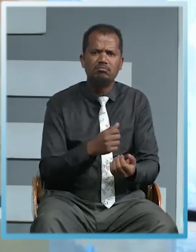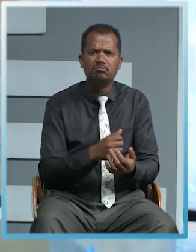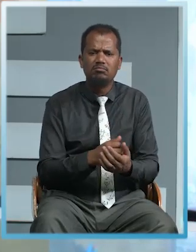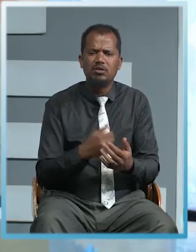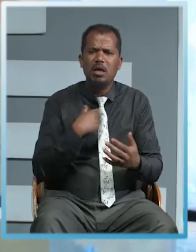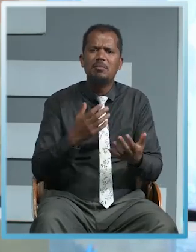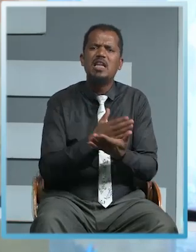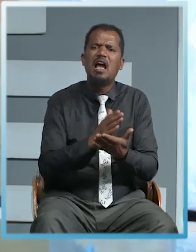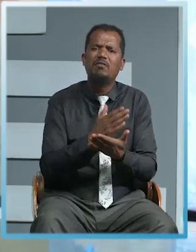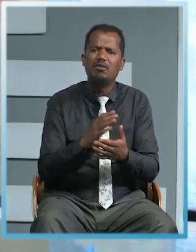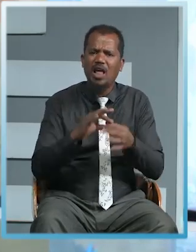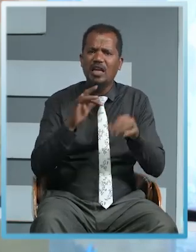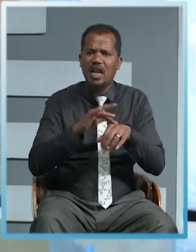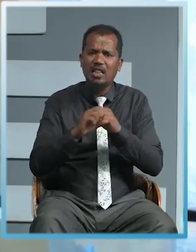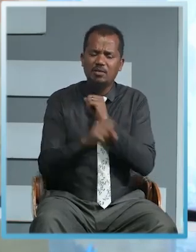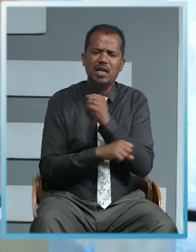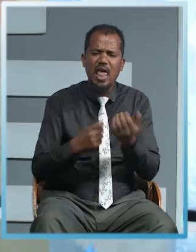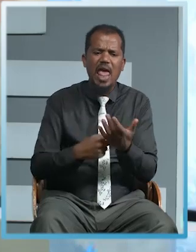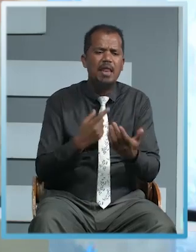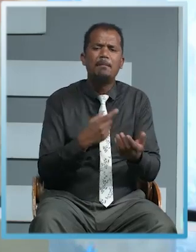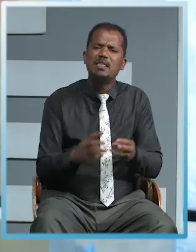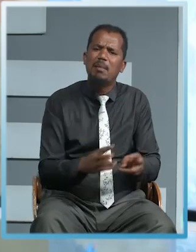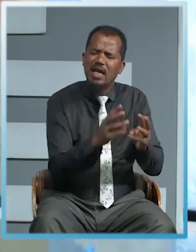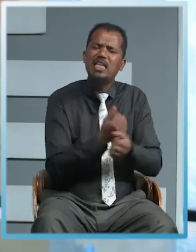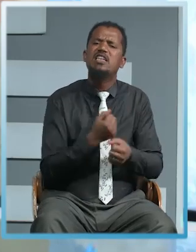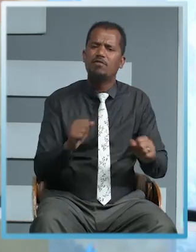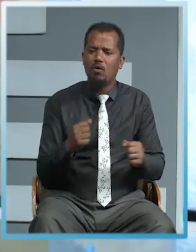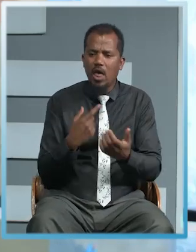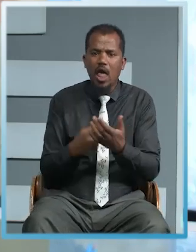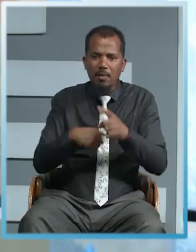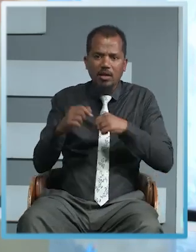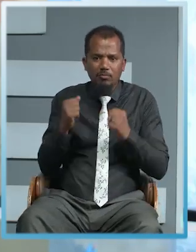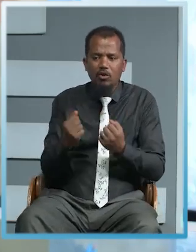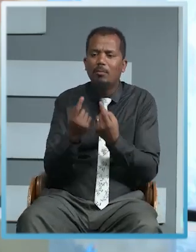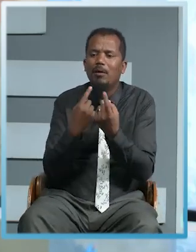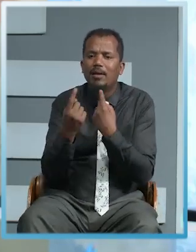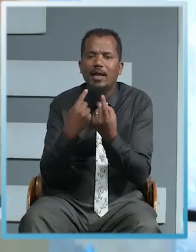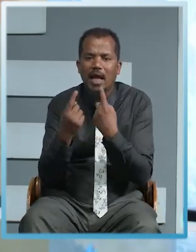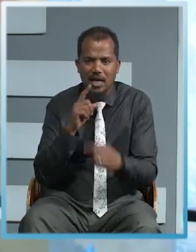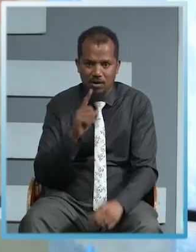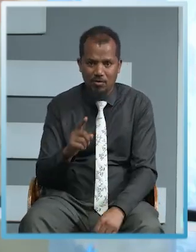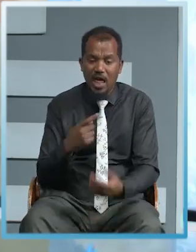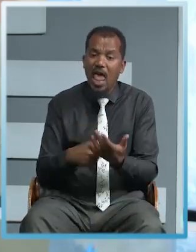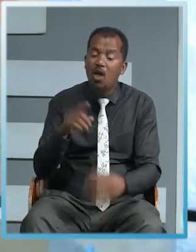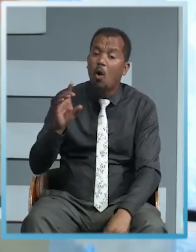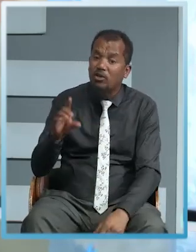ላይ ተመስርተን ይሄን በዚህ መንገድ እንፍታው ማለት ነው። ይሄ ሊመጣም ይችላል በመነጋገር ነው። ስለዚህ ይሄ